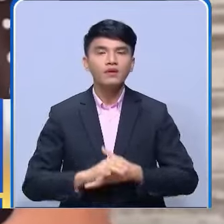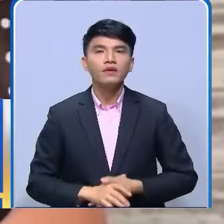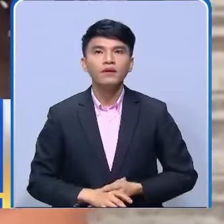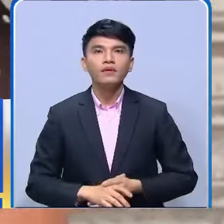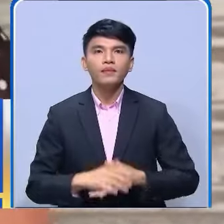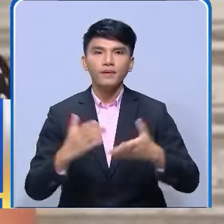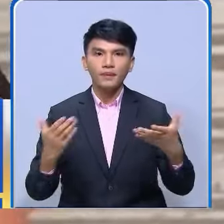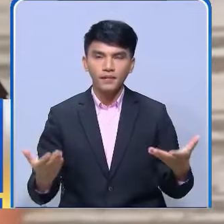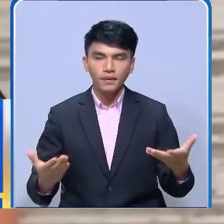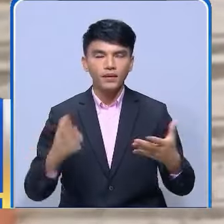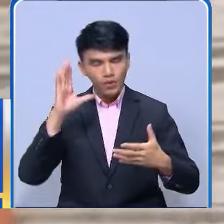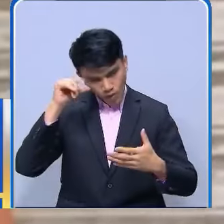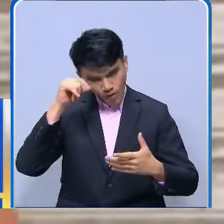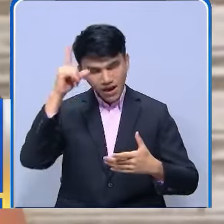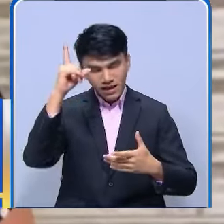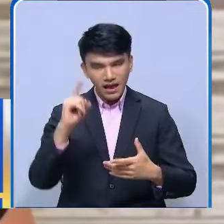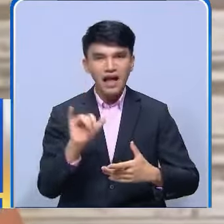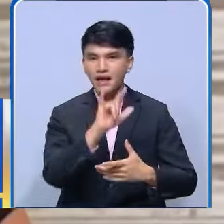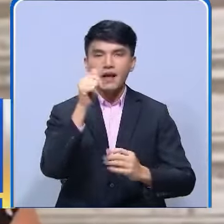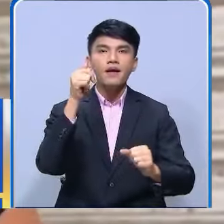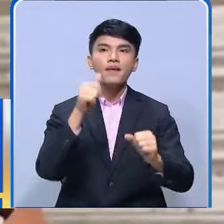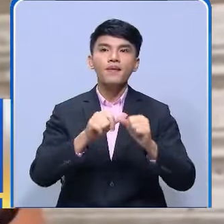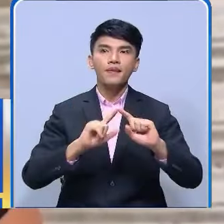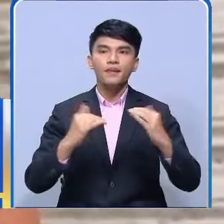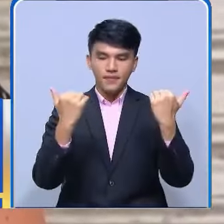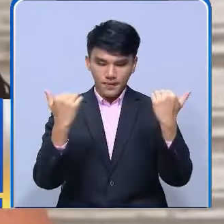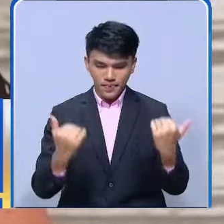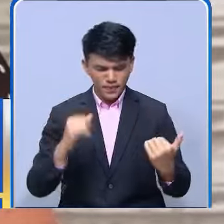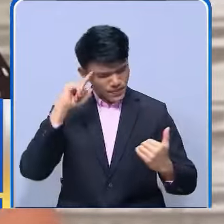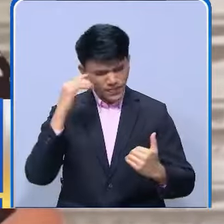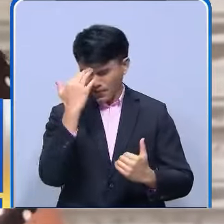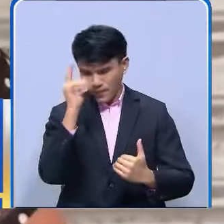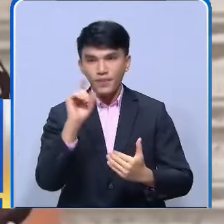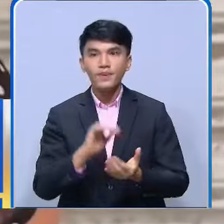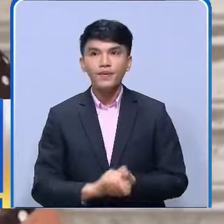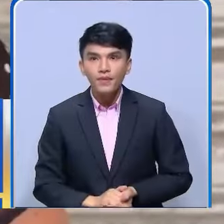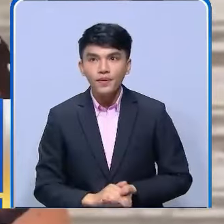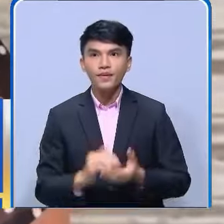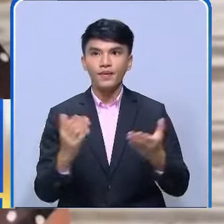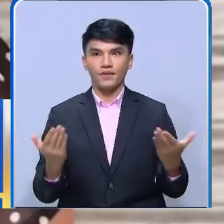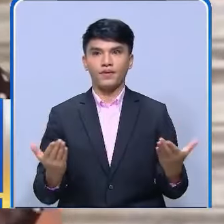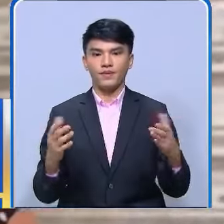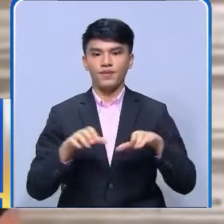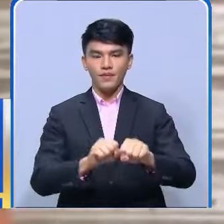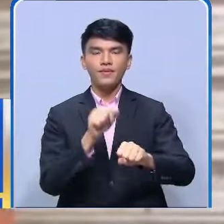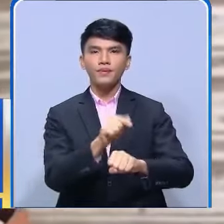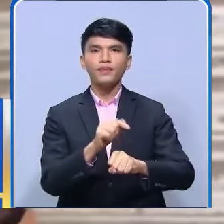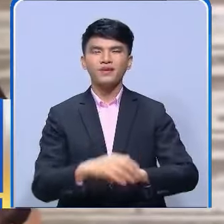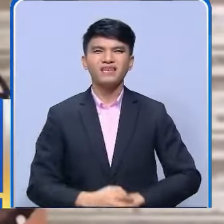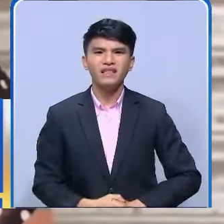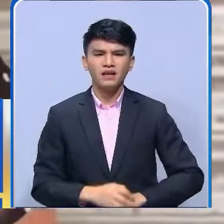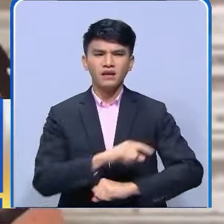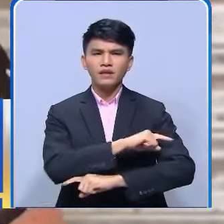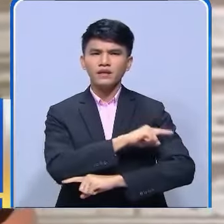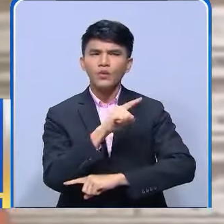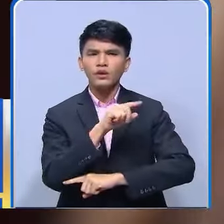พ่อแม่เสียชีวิตเธออยู่กับญาติแต่ไม่รู้เพราะสาเหตุอะไรทำไมถึงถูกขังในบ้านแบบนี้แล้วไม่ใช่วัน2วัน